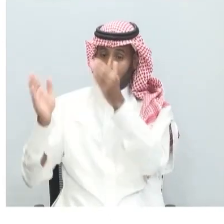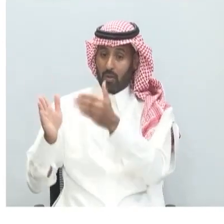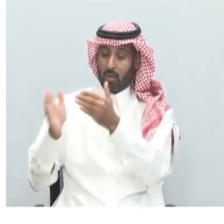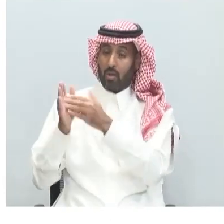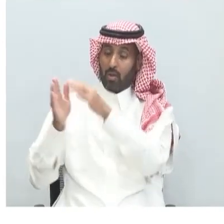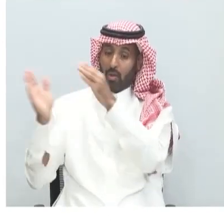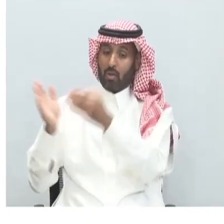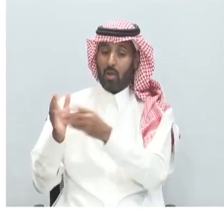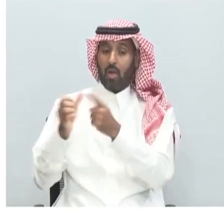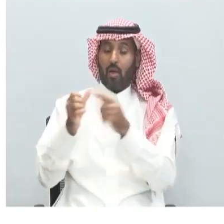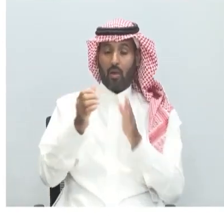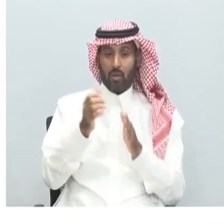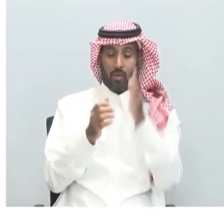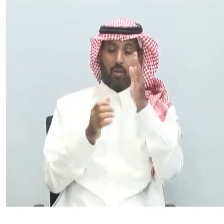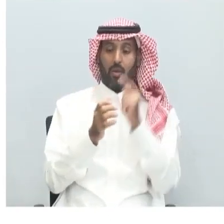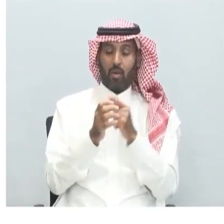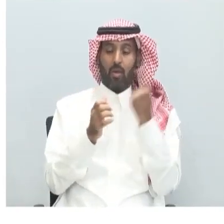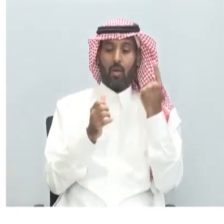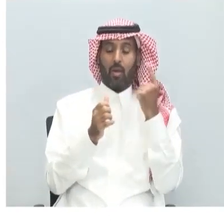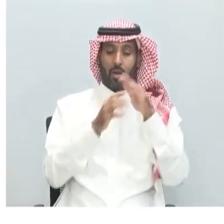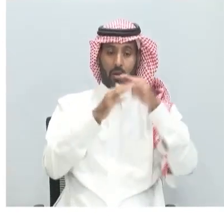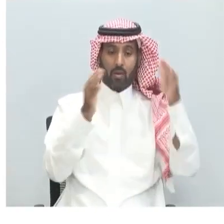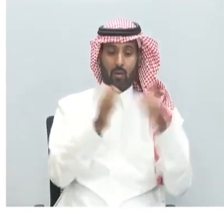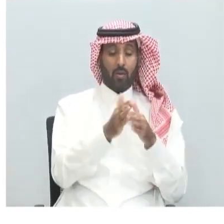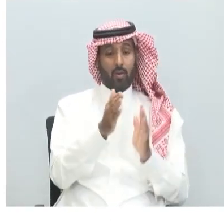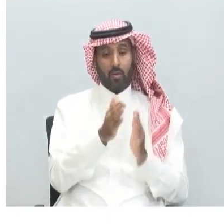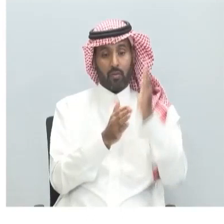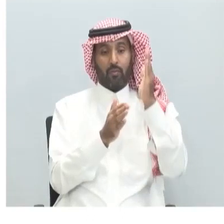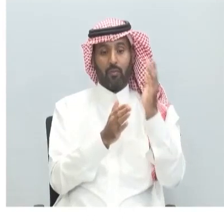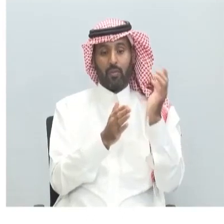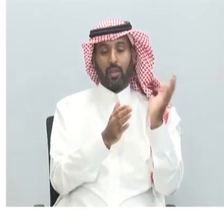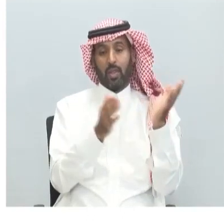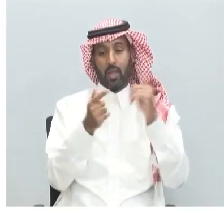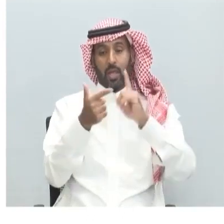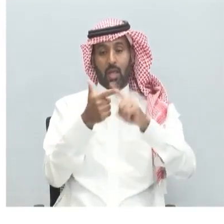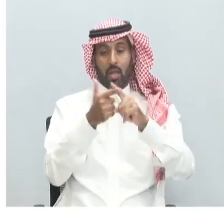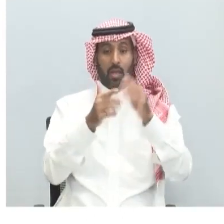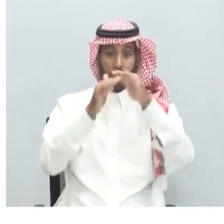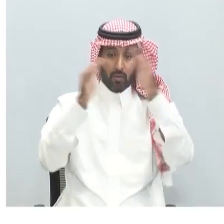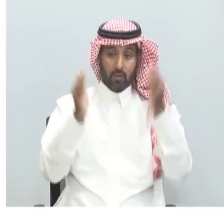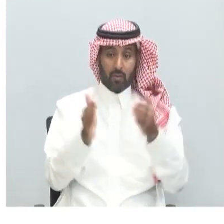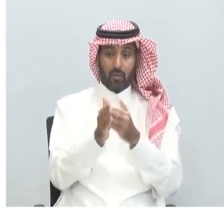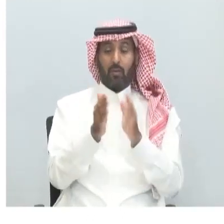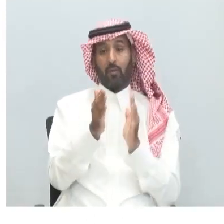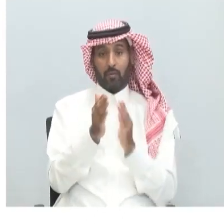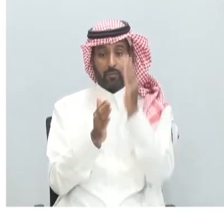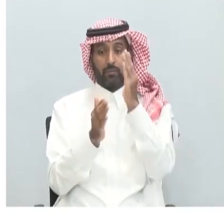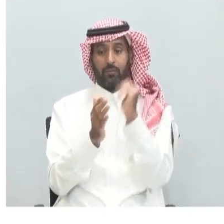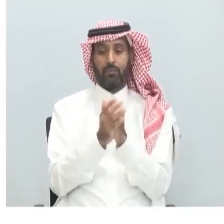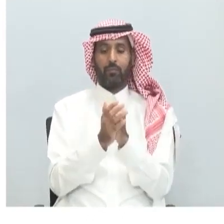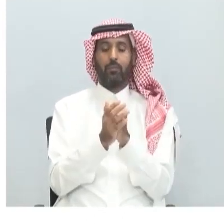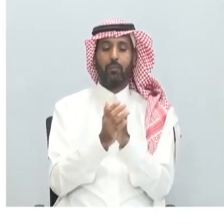السهم الاول الغرفه الاولى فوق الغرفه الثانيه فوق